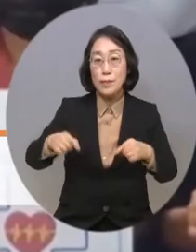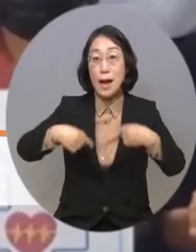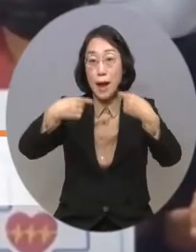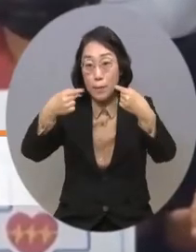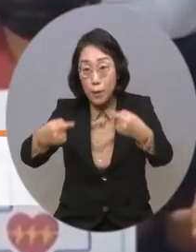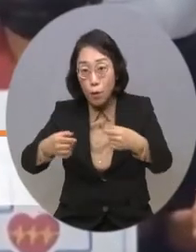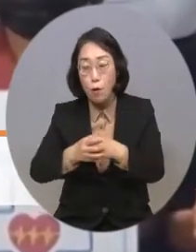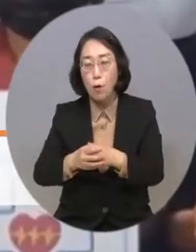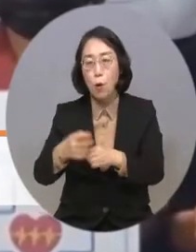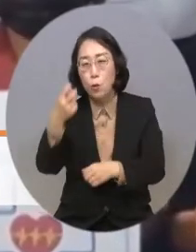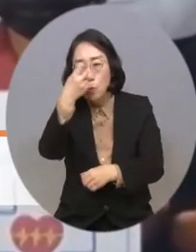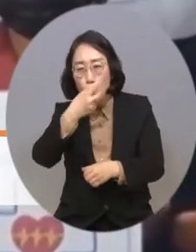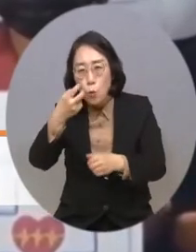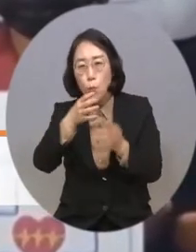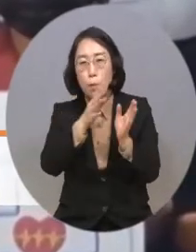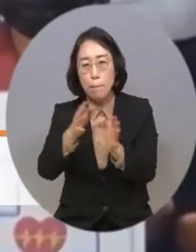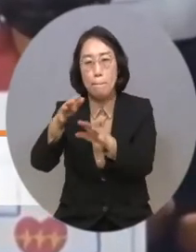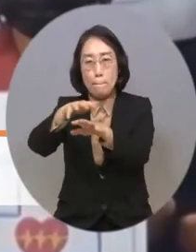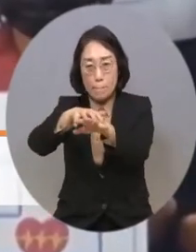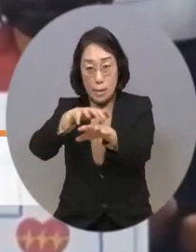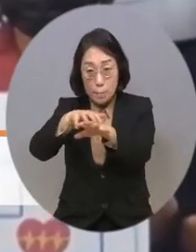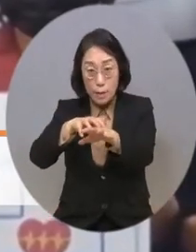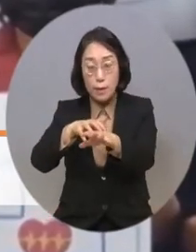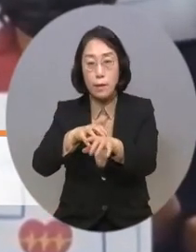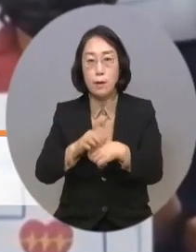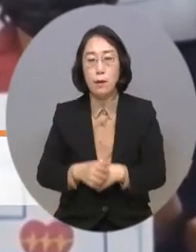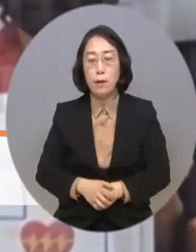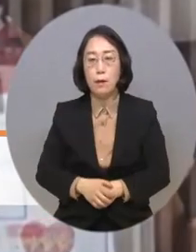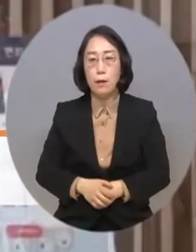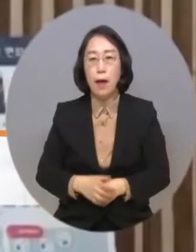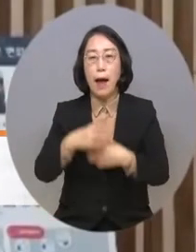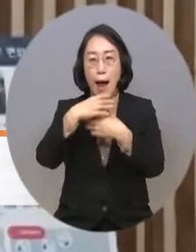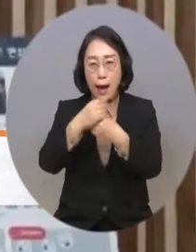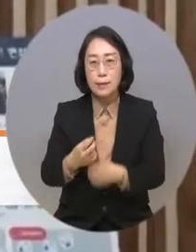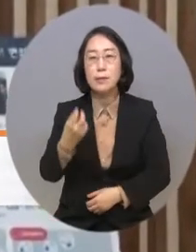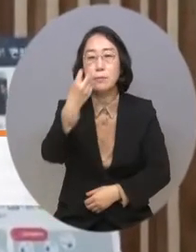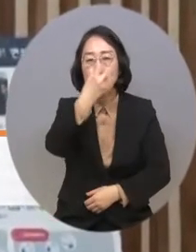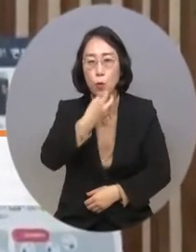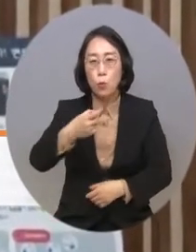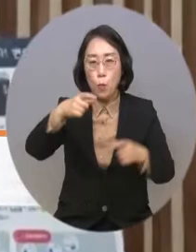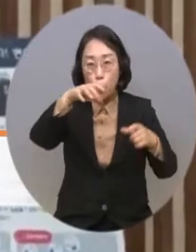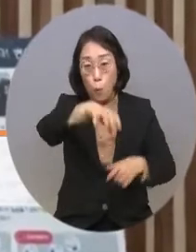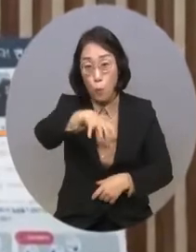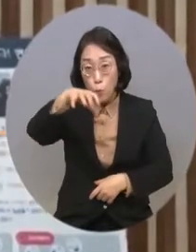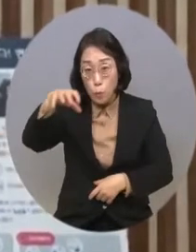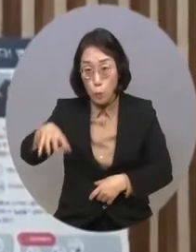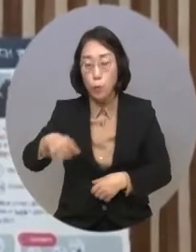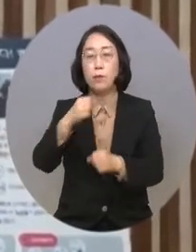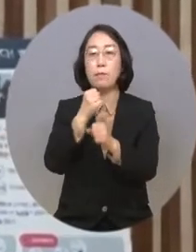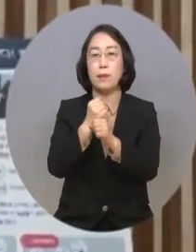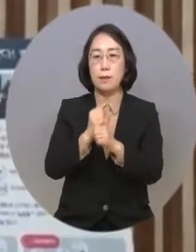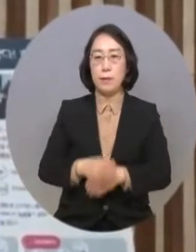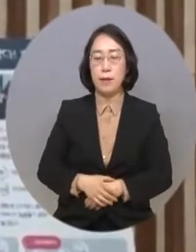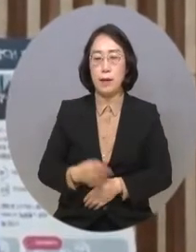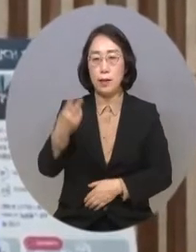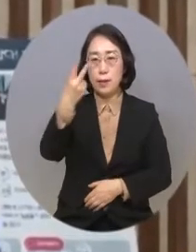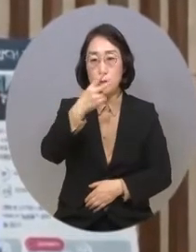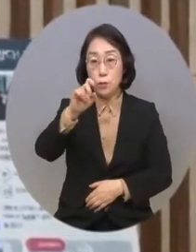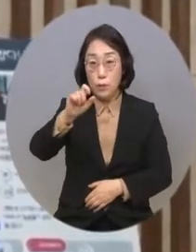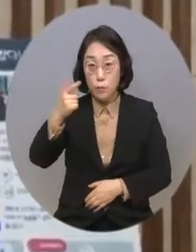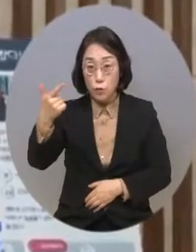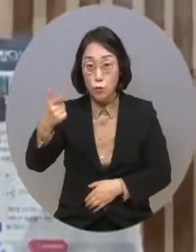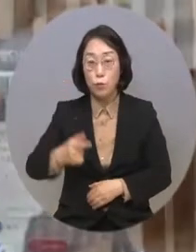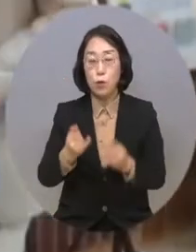구축, 범죄 예방 인프라 확충과 안심 돌봄 구역을 조성하게 됩니다. 2016년